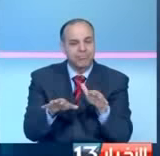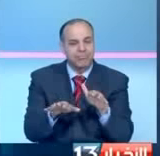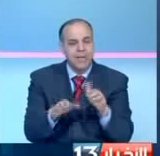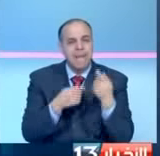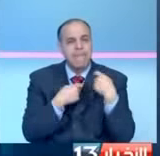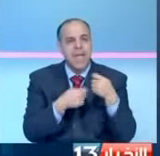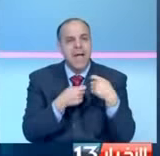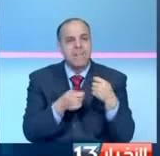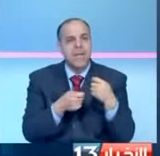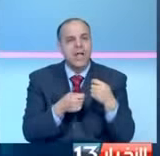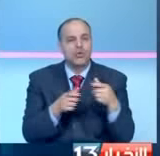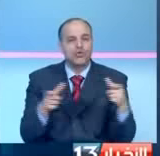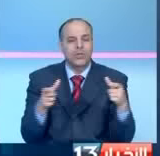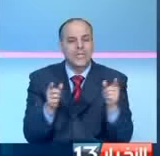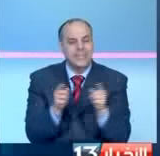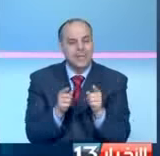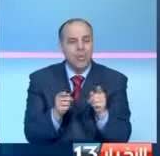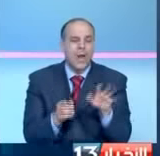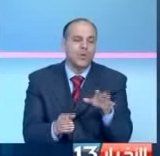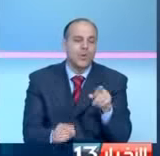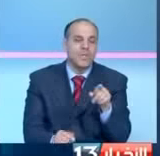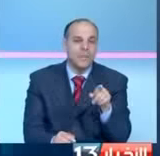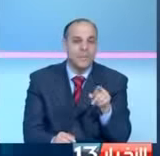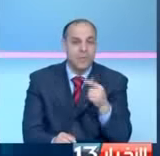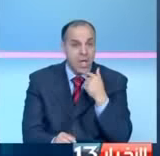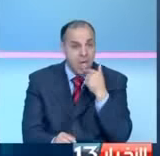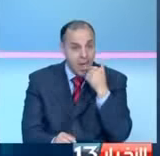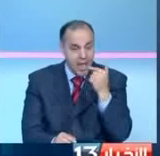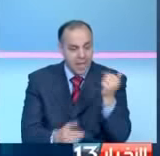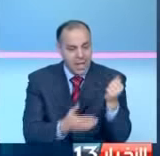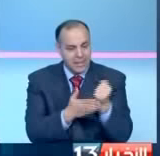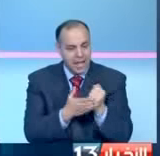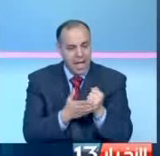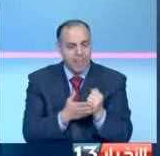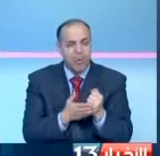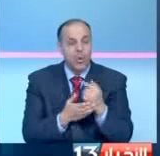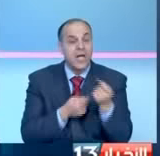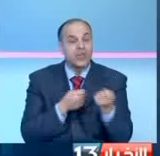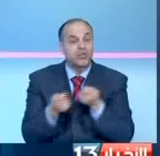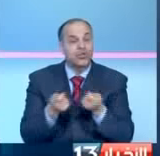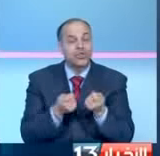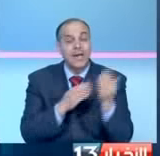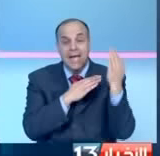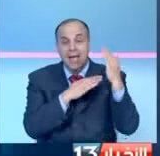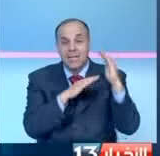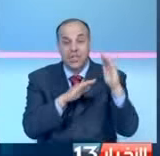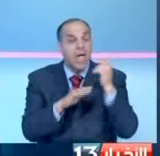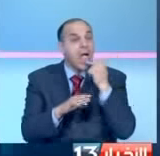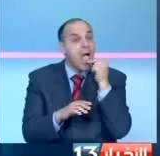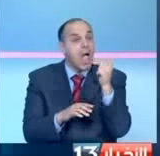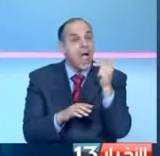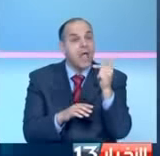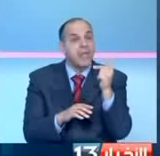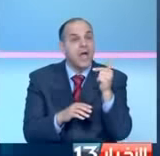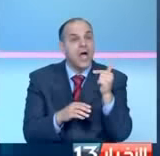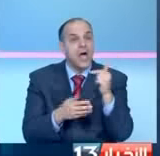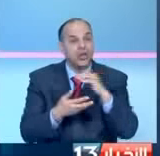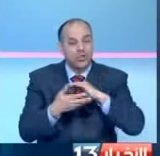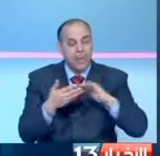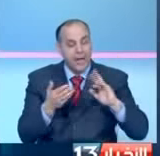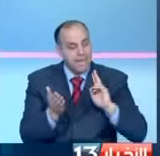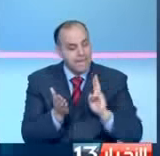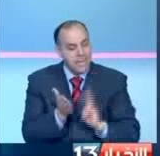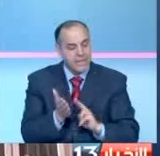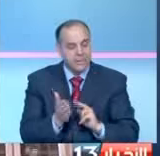التصدير لفائدة المؤسسات الصغرى والمتوسطة ودعم اندماجها في التجارة الخارجية باعتماد الشبكة